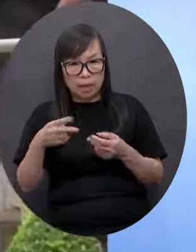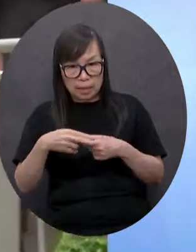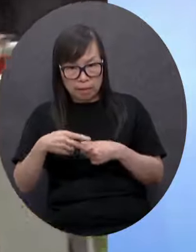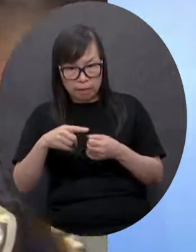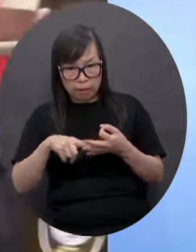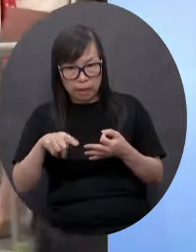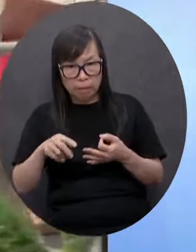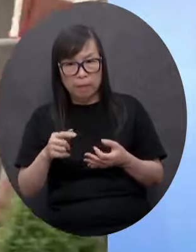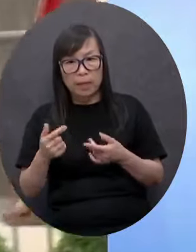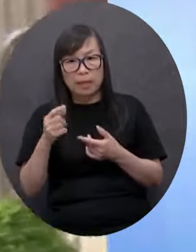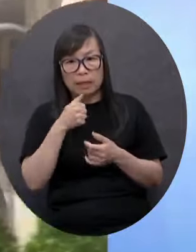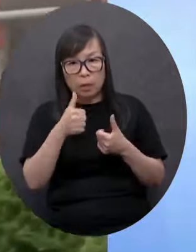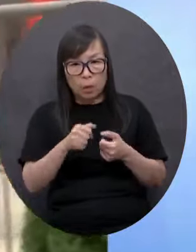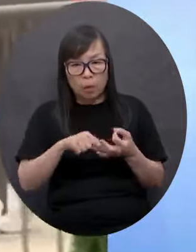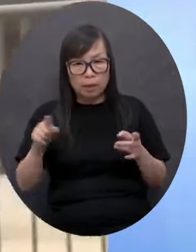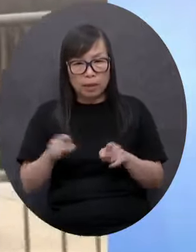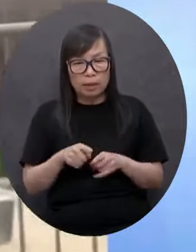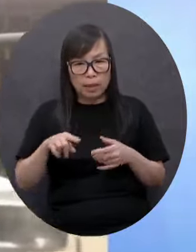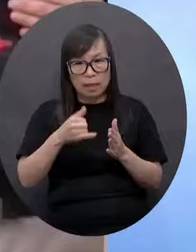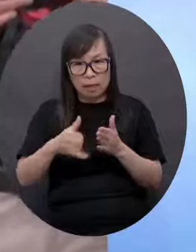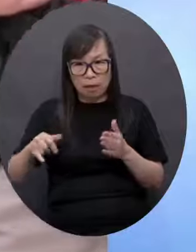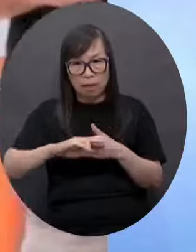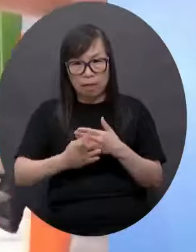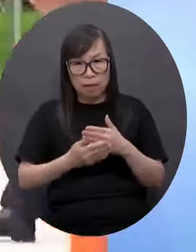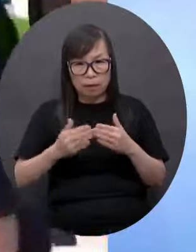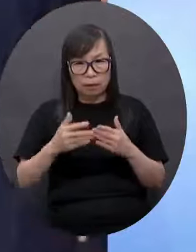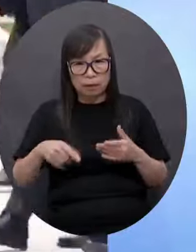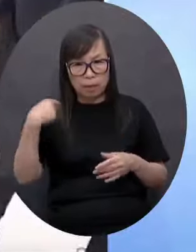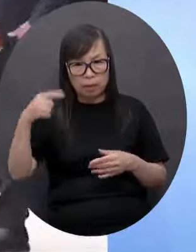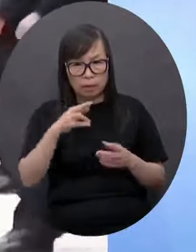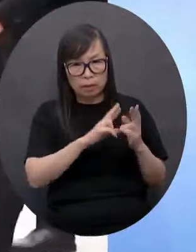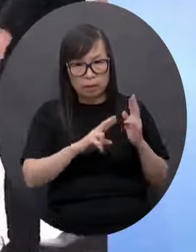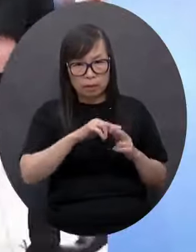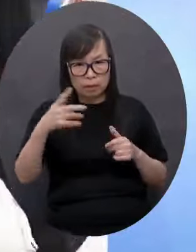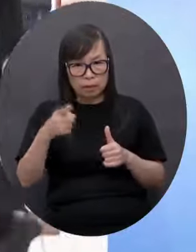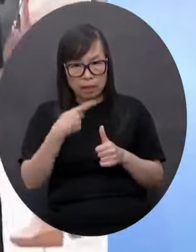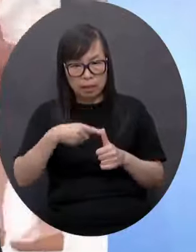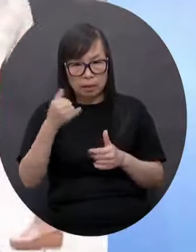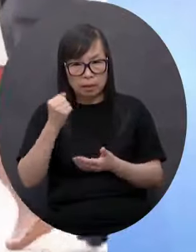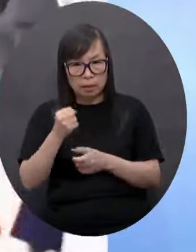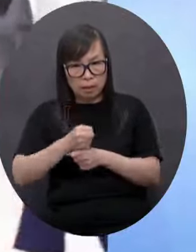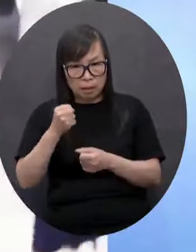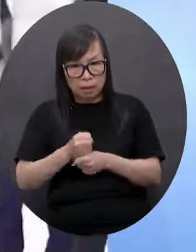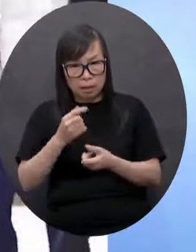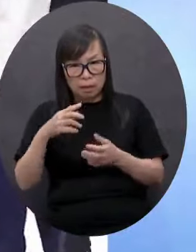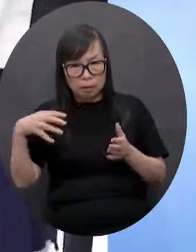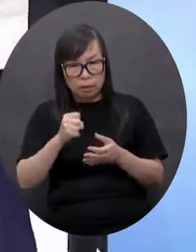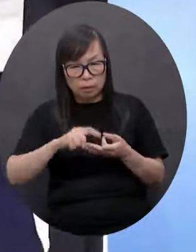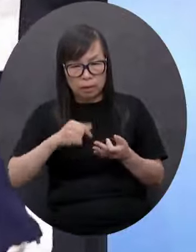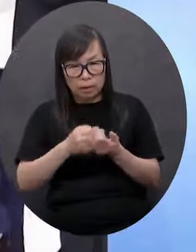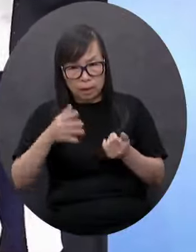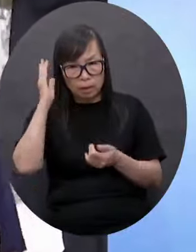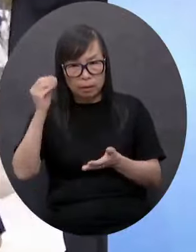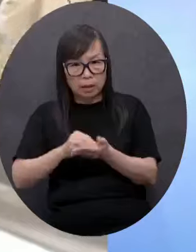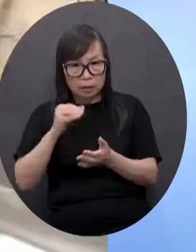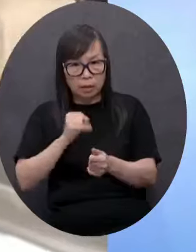人吉尔以及妻子一起离开法院。今次是美国史上第一次有在任总统的仔女被定罪。亨特